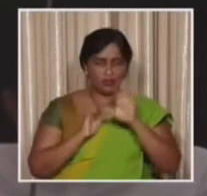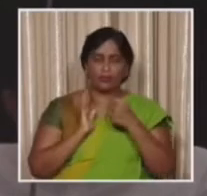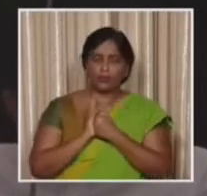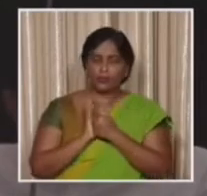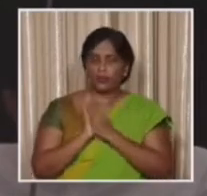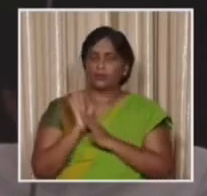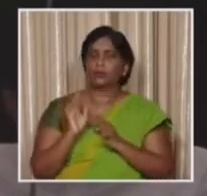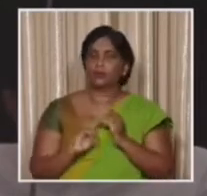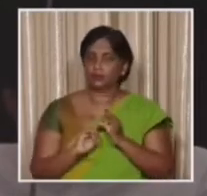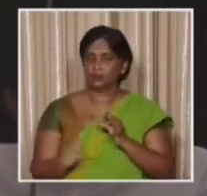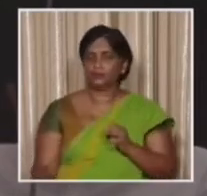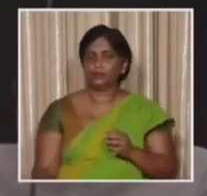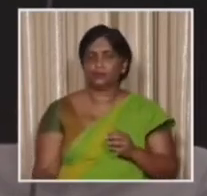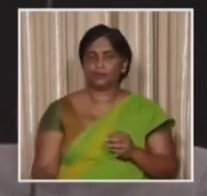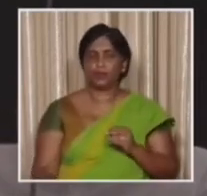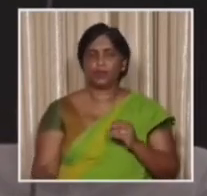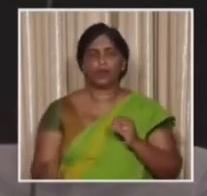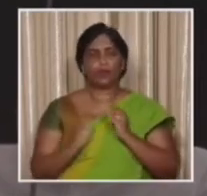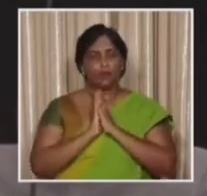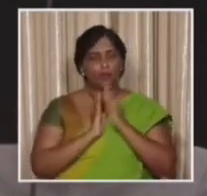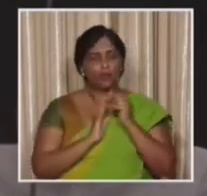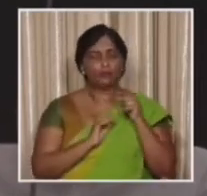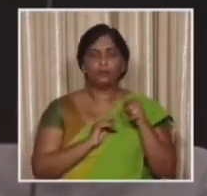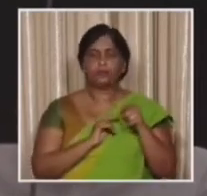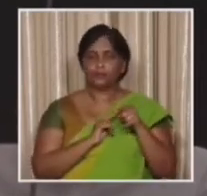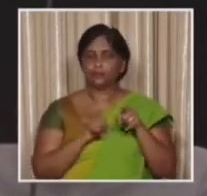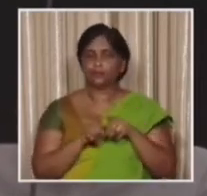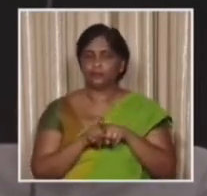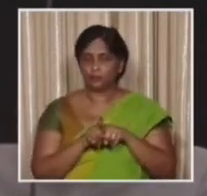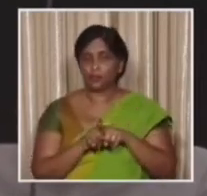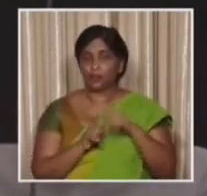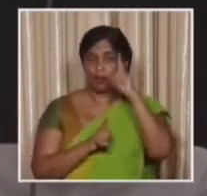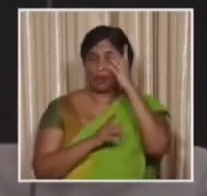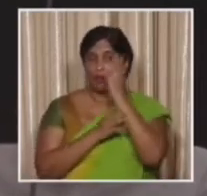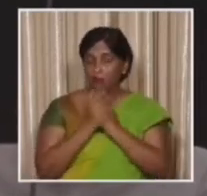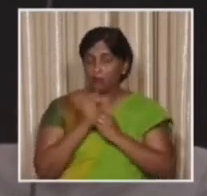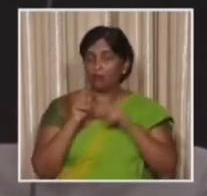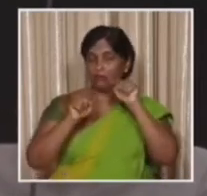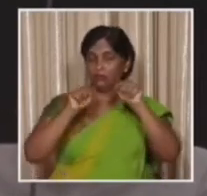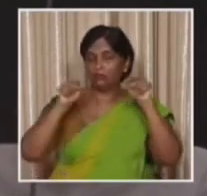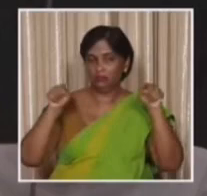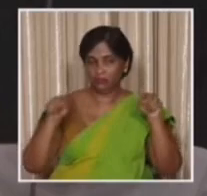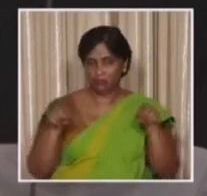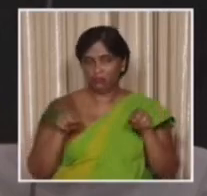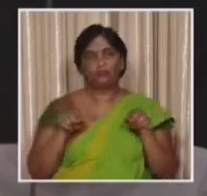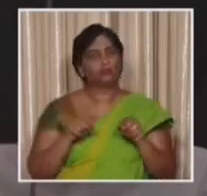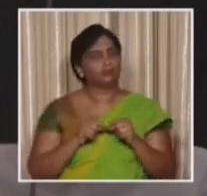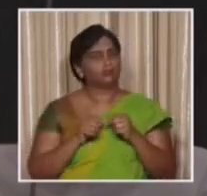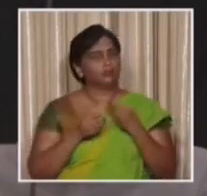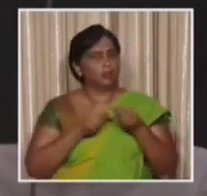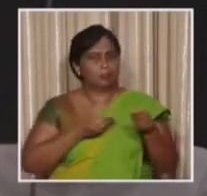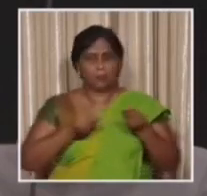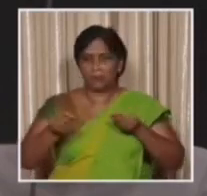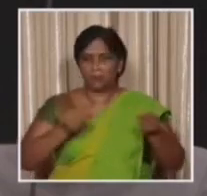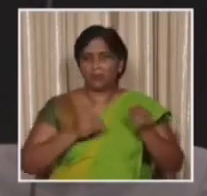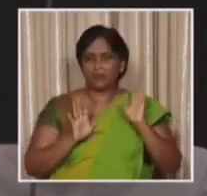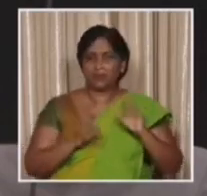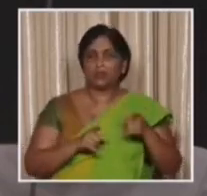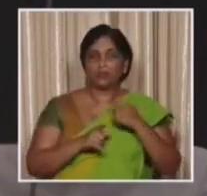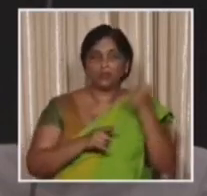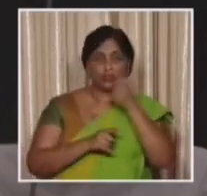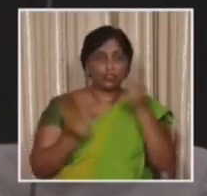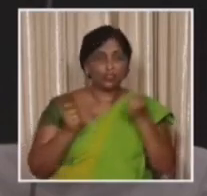பௌத்த ஆலயங்களிலிருந்து, கோயிலிலிருந்து, பள்ளி வாயிலிருந்து ஒரு சாராயம் அமைக்க கடை திறக்கப்படுவது சம்பந்தமாக முறைப்பாடுகள்